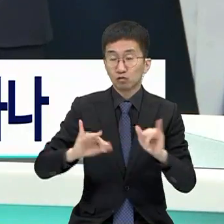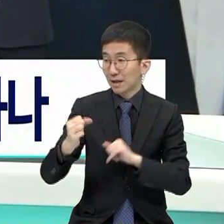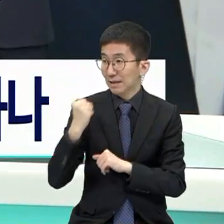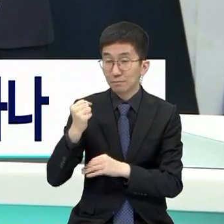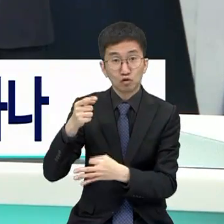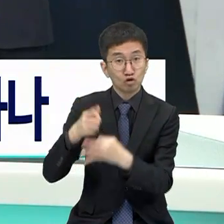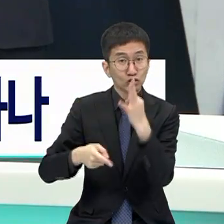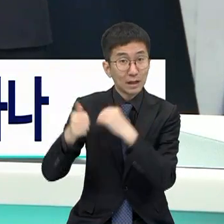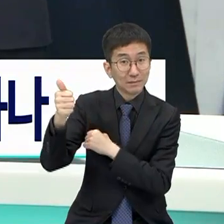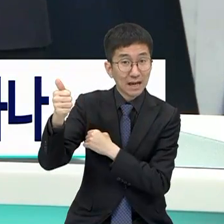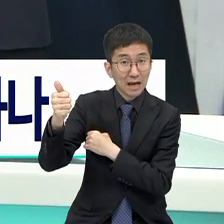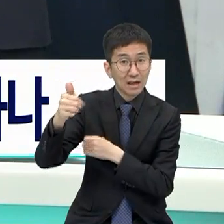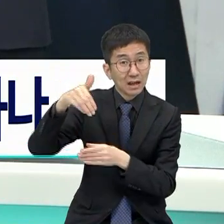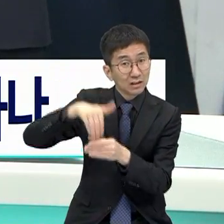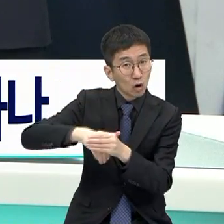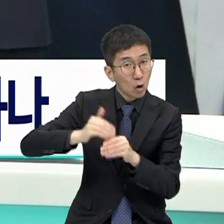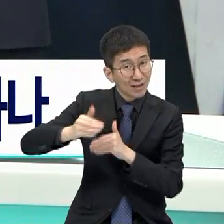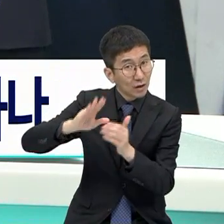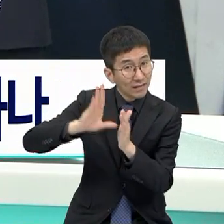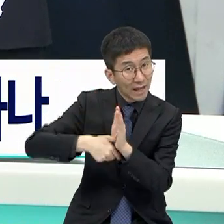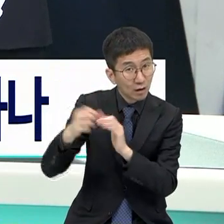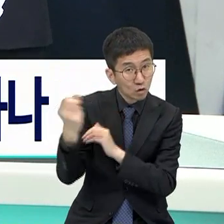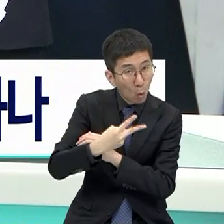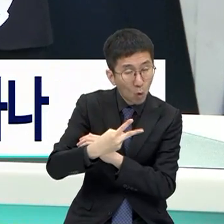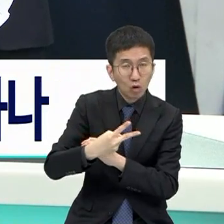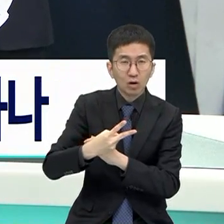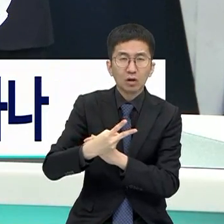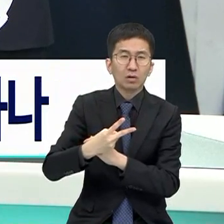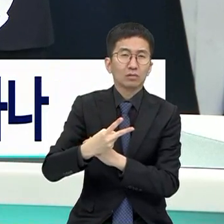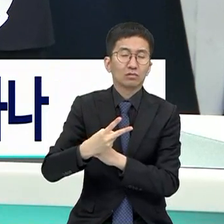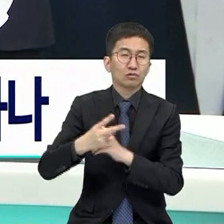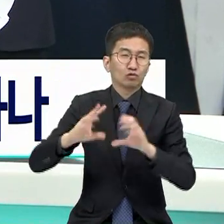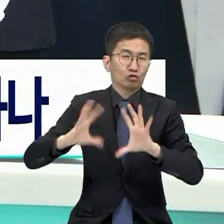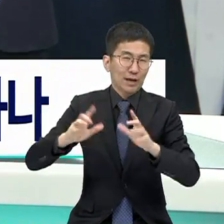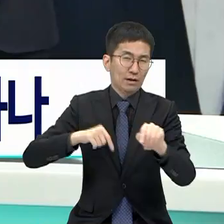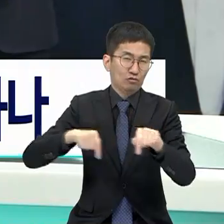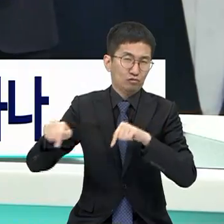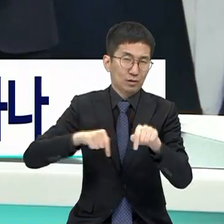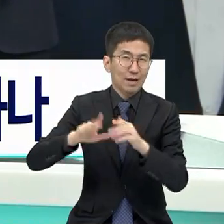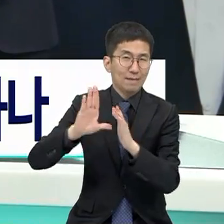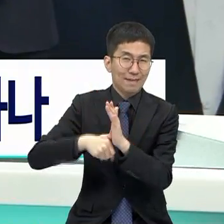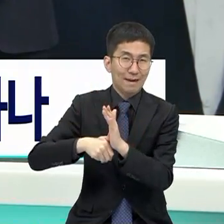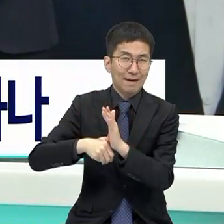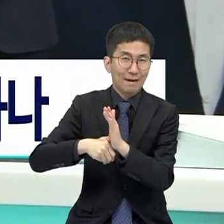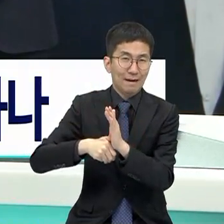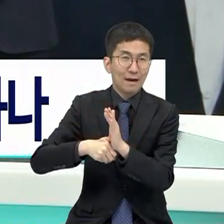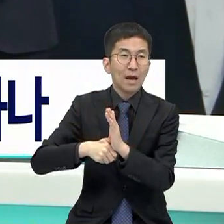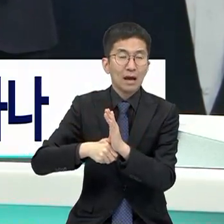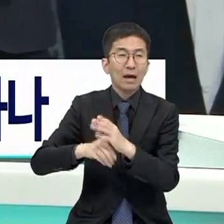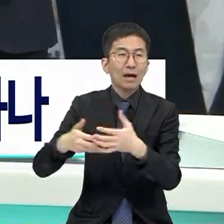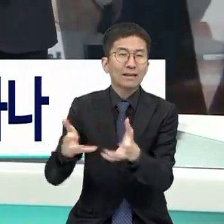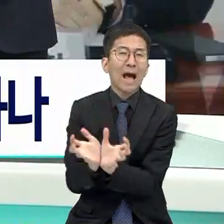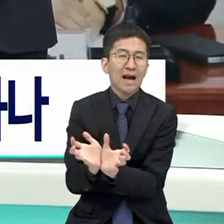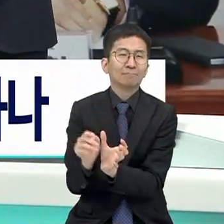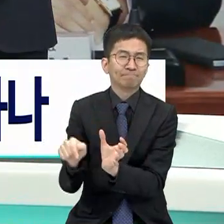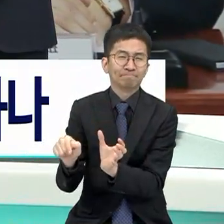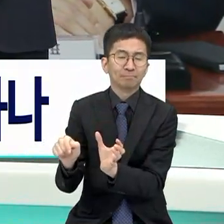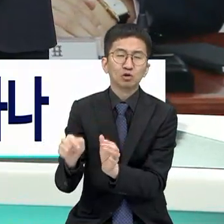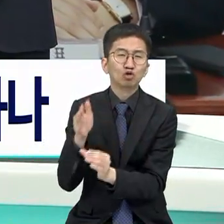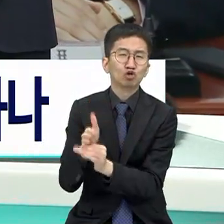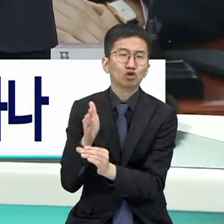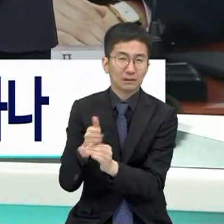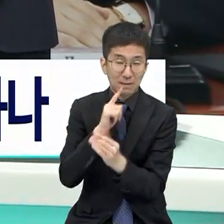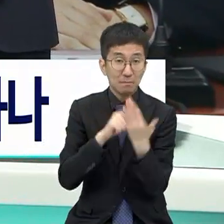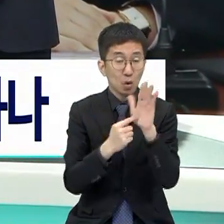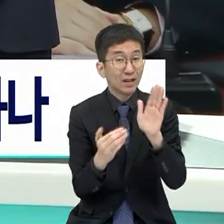국민의힘 윤석열 후보는 선거 과정과 또 앞으로 국정 운영에서 당을 중심에 놓겠다며 지지층 결집에